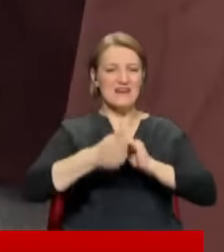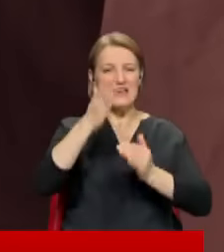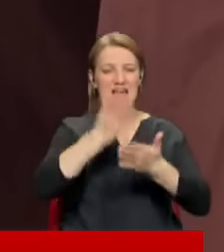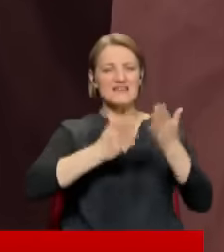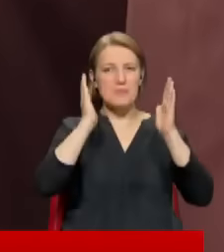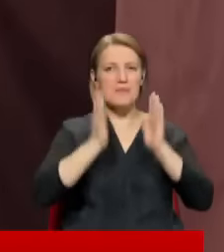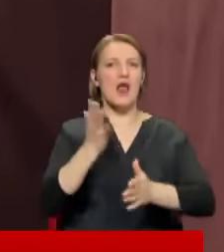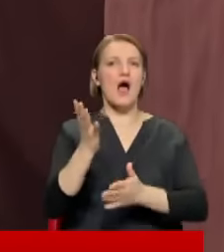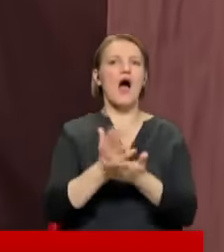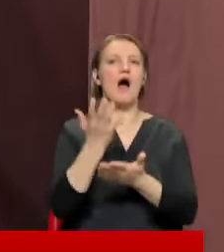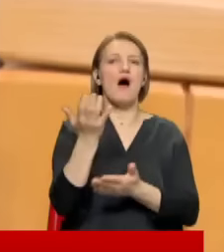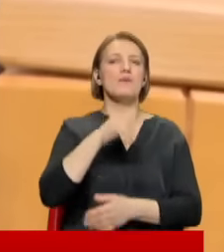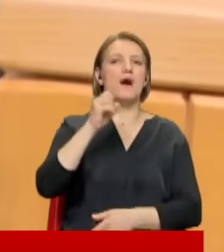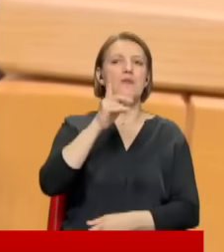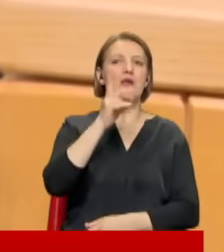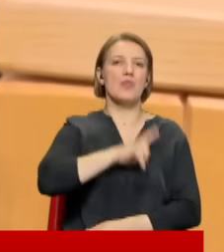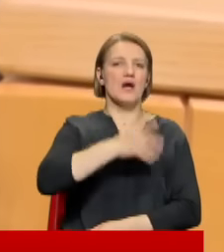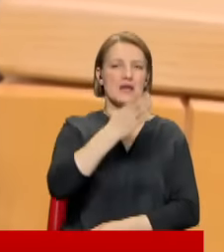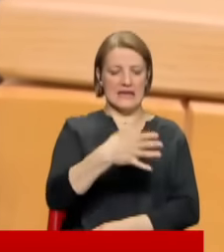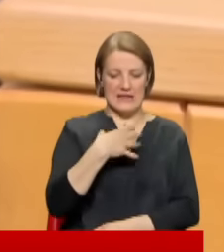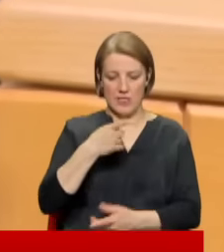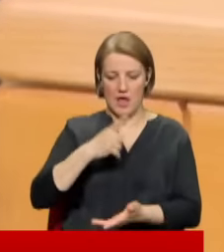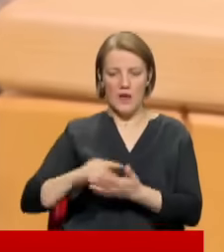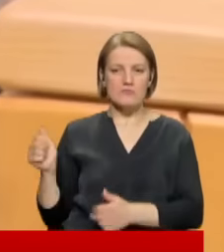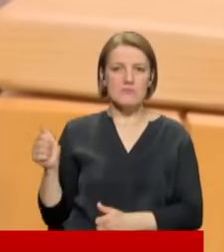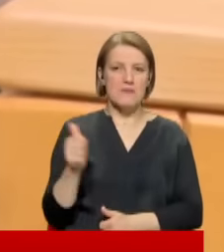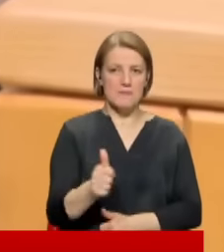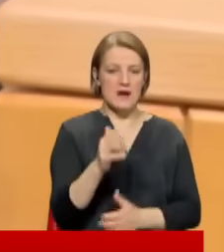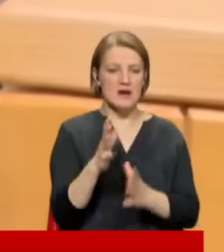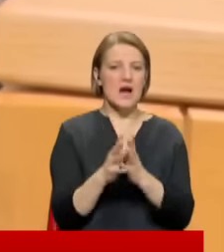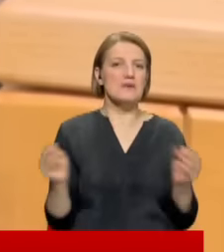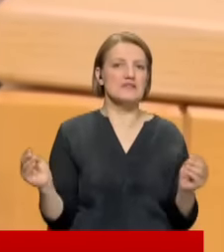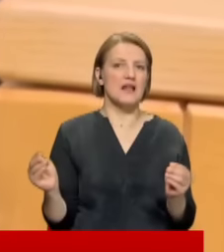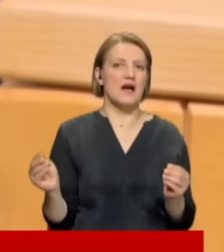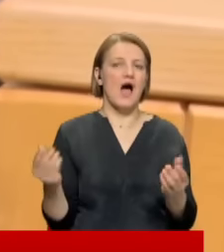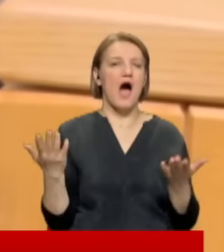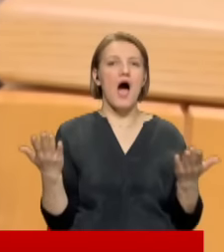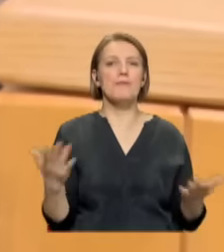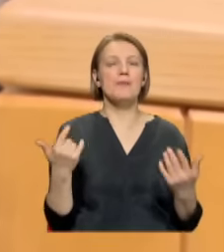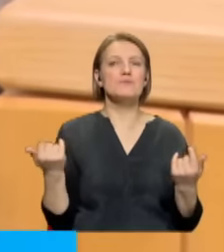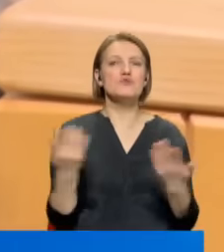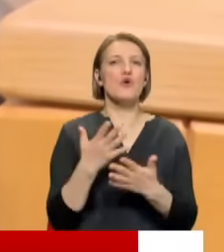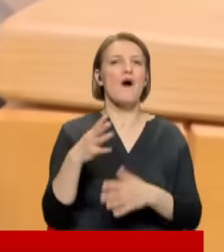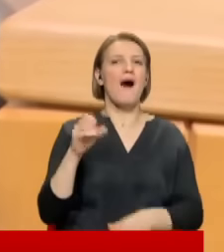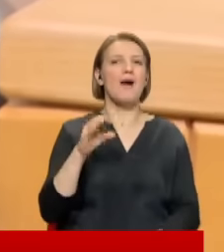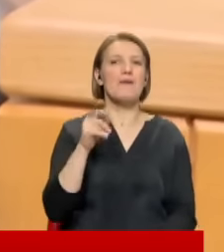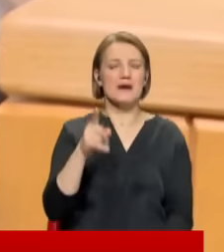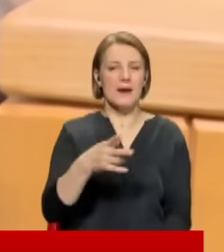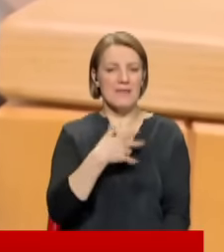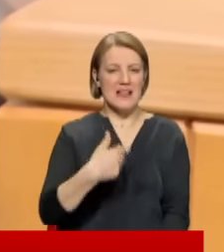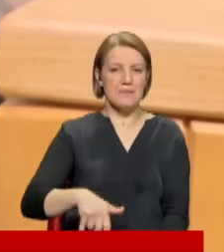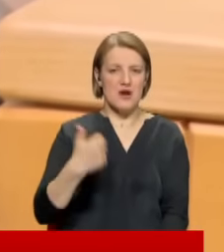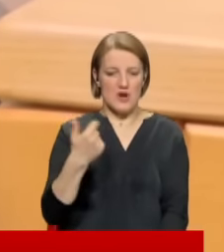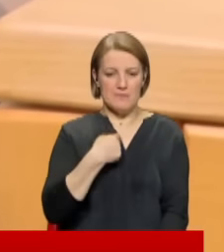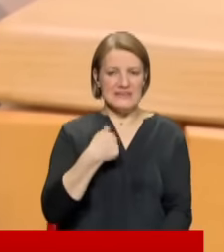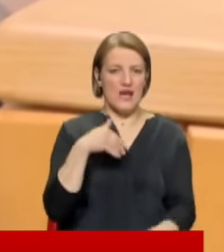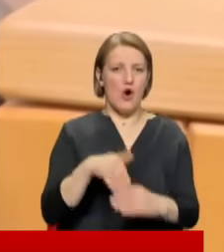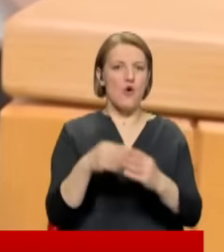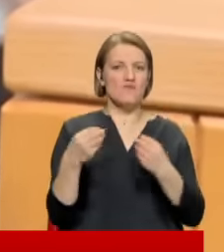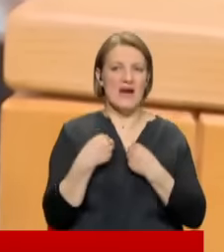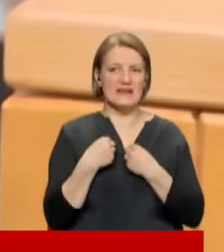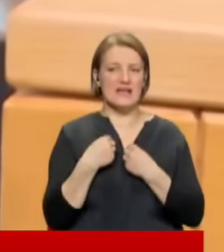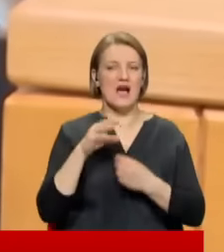oyunu alamaması dikkat çekti. Kendi adaylarını çıkardılar, kaybettiler. Ama birçok AK Partili belediye başkanı bize oy verdi